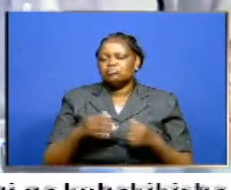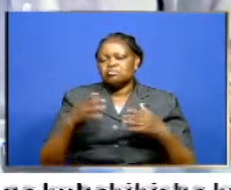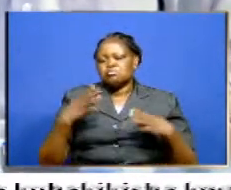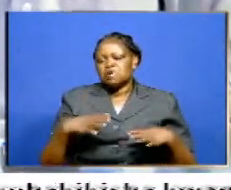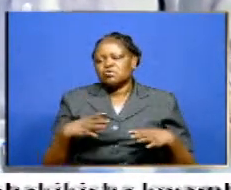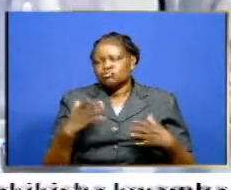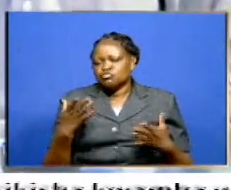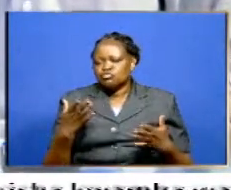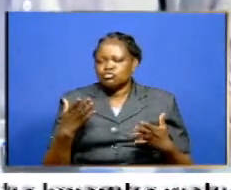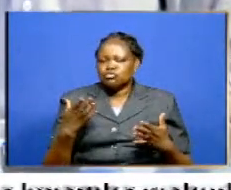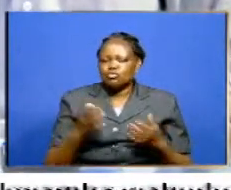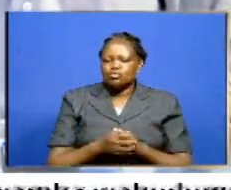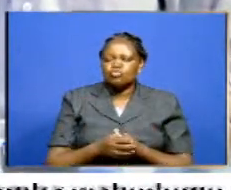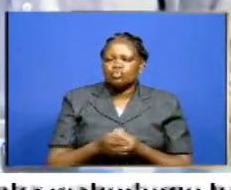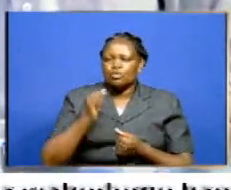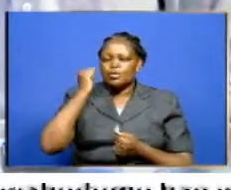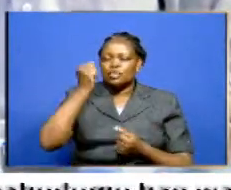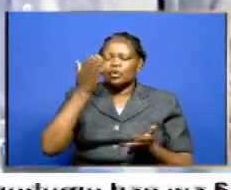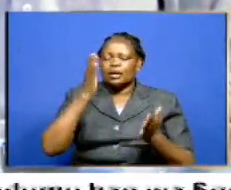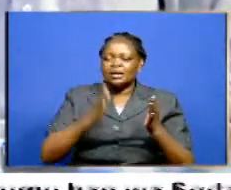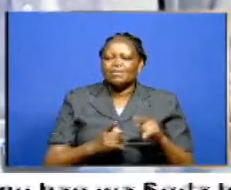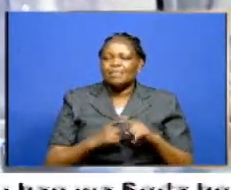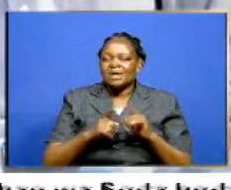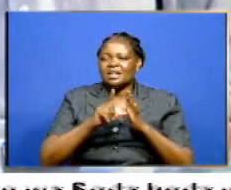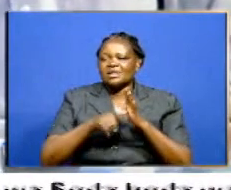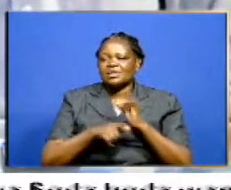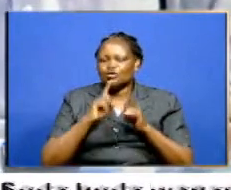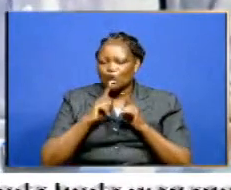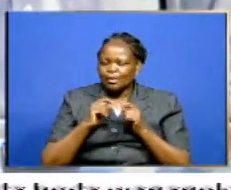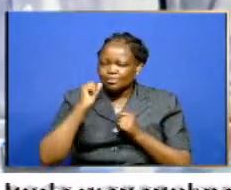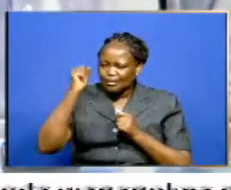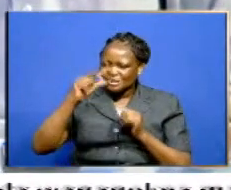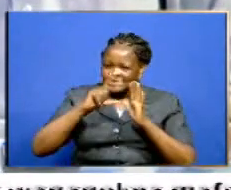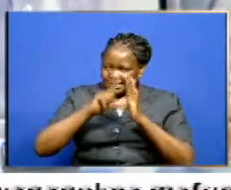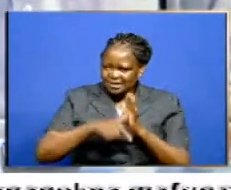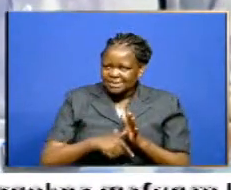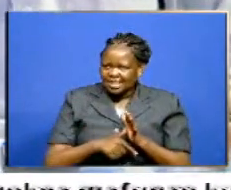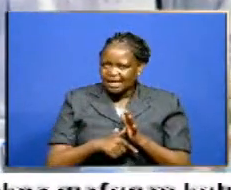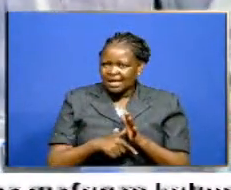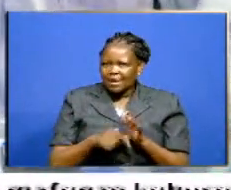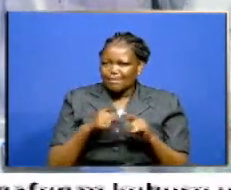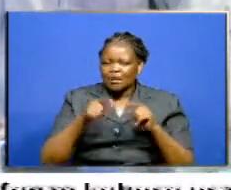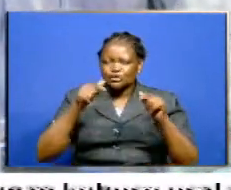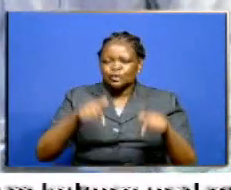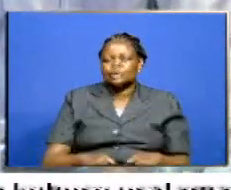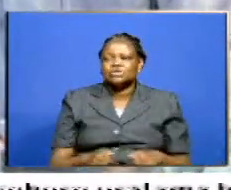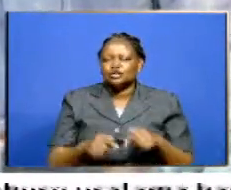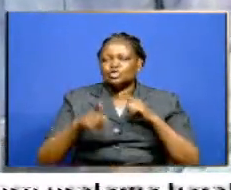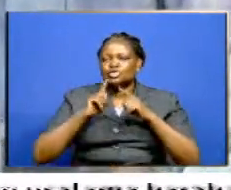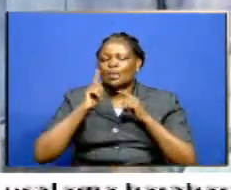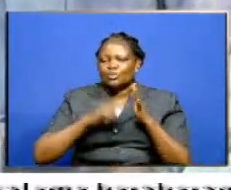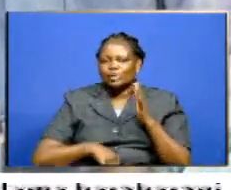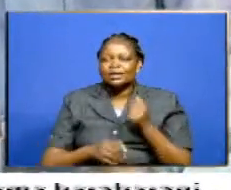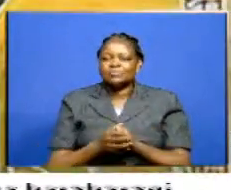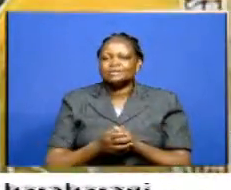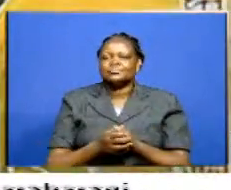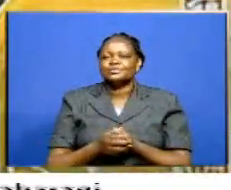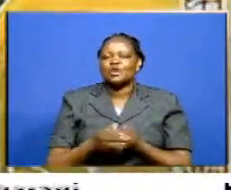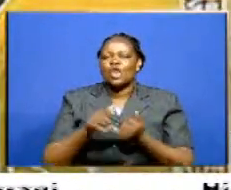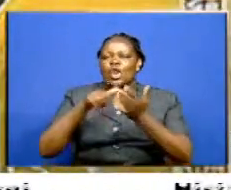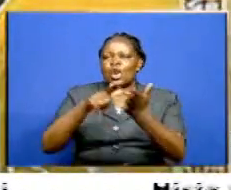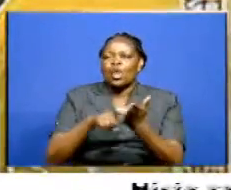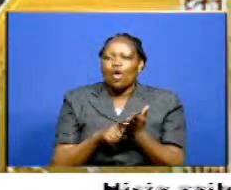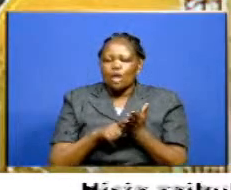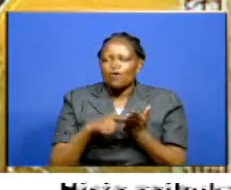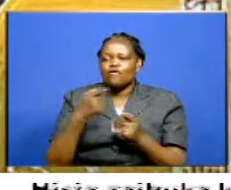vile ni mchanganuzi wa masuala ya siasa, lakini tutakuja kupiga gumzo la siasa siku nyingine. Leo ilikuwa ni siku ya kuzungumzia masuala ya mikopo